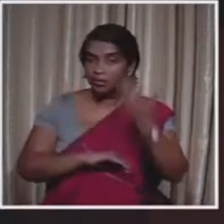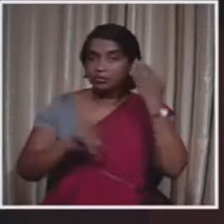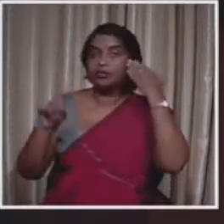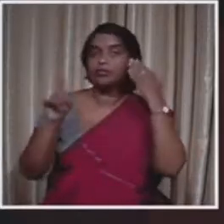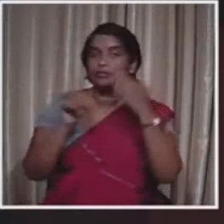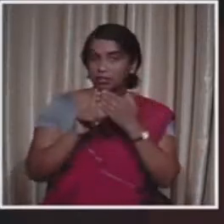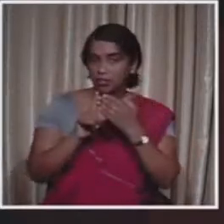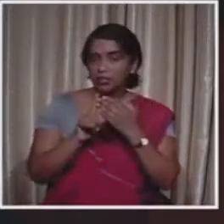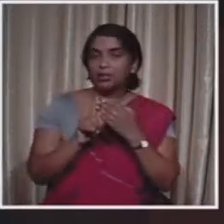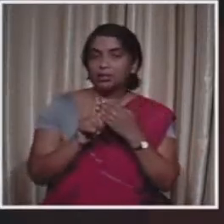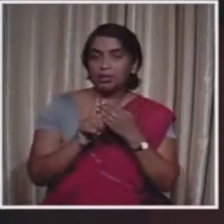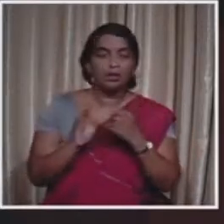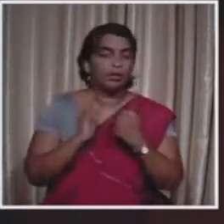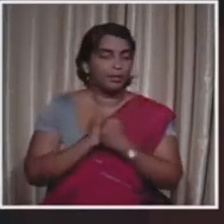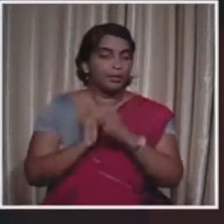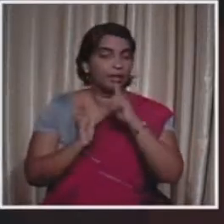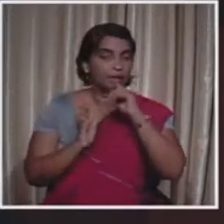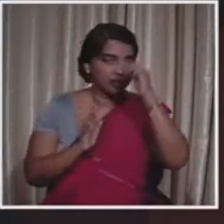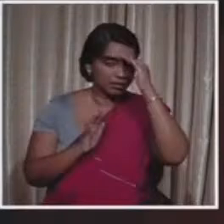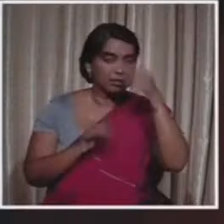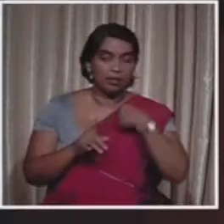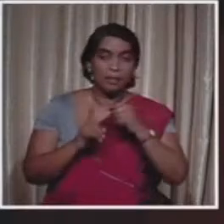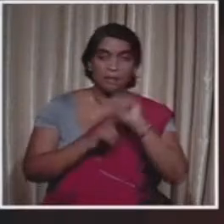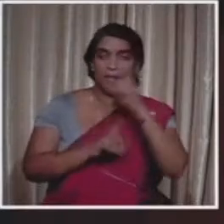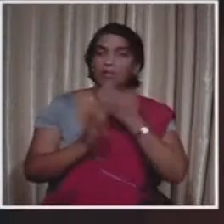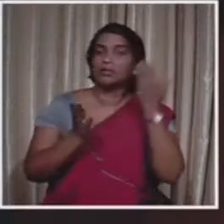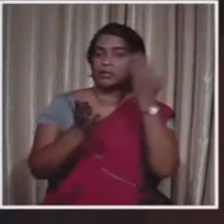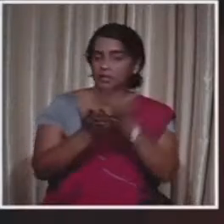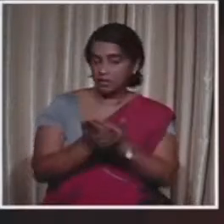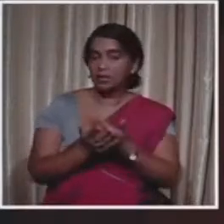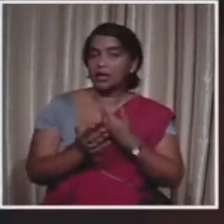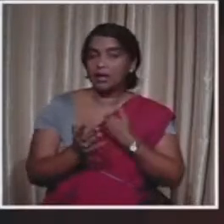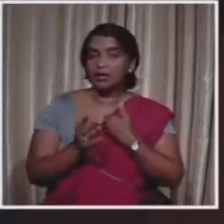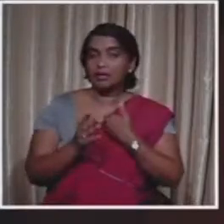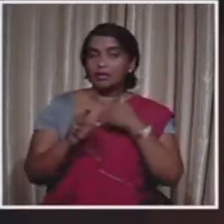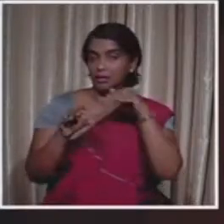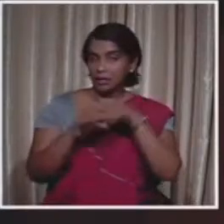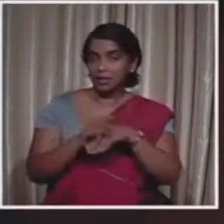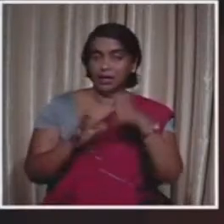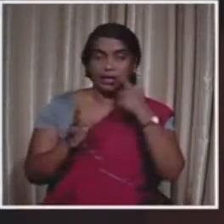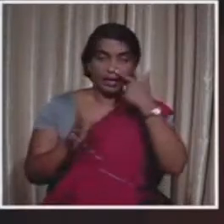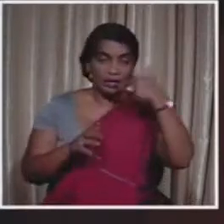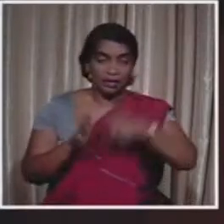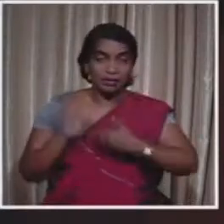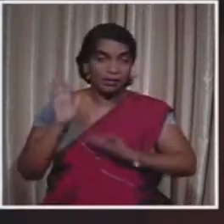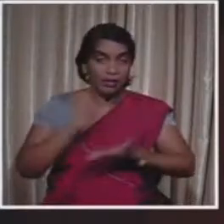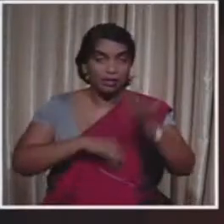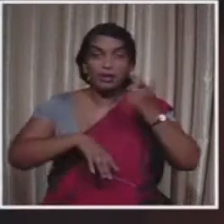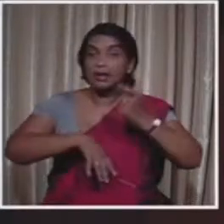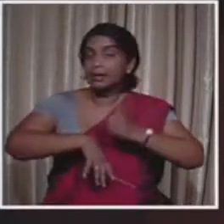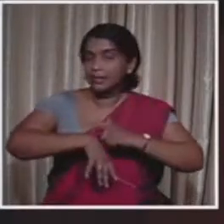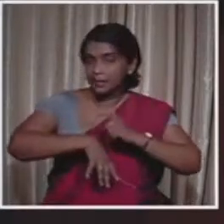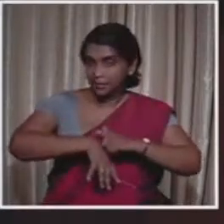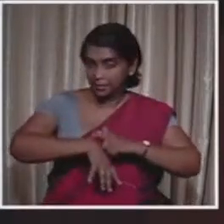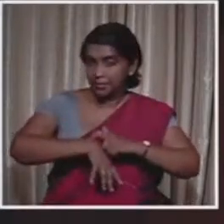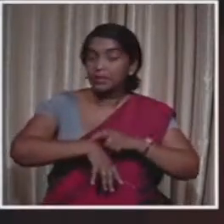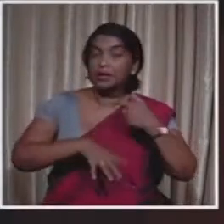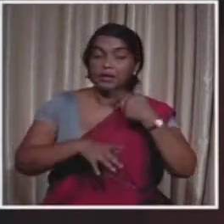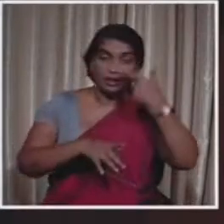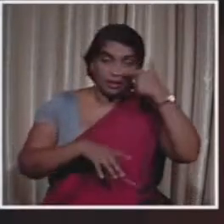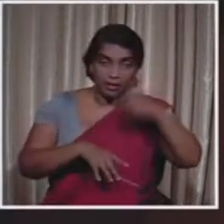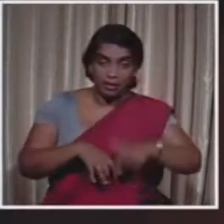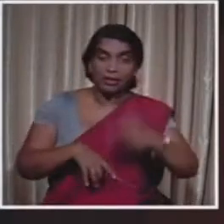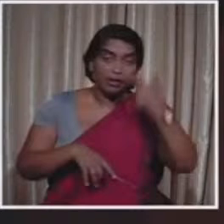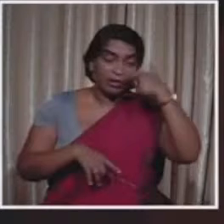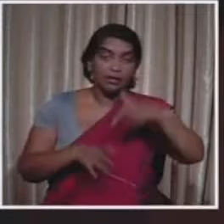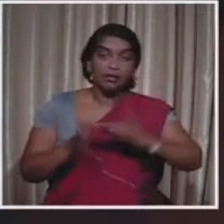ගරු කතානායකතුමනි මම සභාගත කරනවා අපේ පර්යන්තෙන් තෙල් බවුසරේ පිටත් වෙච්ච වෙලාව සහ ඒ පර්යන්ත ඉඳලා